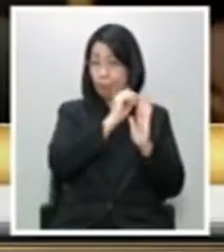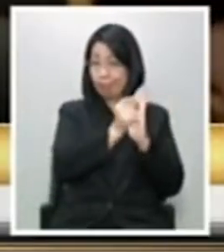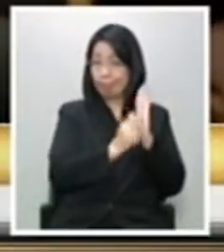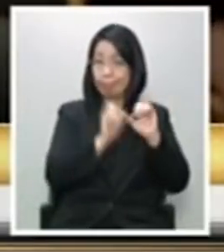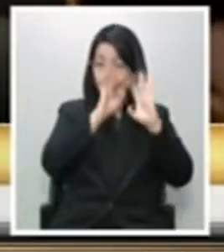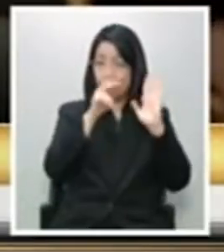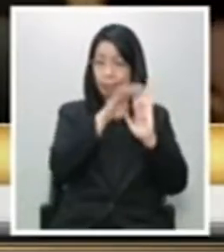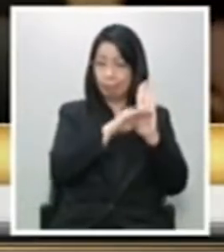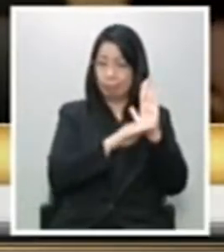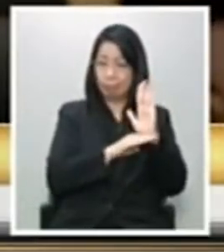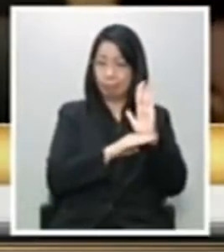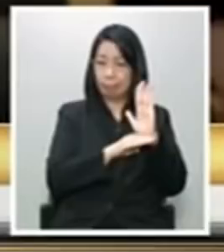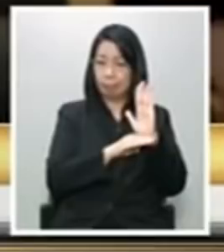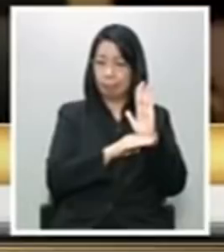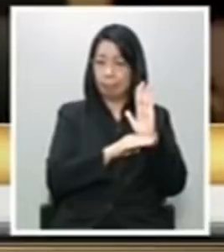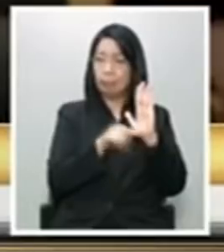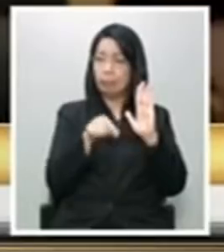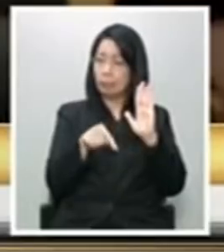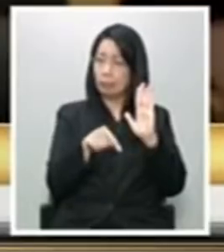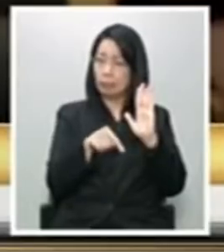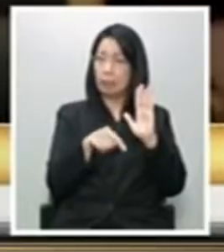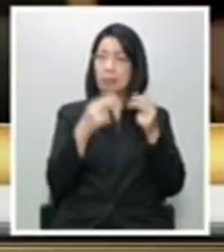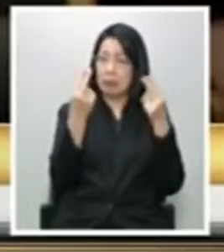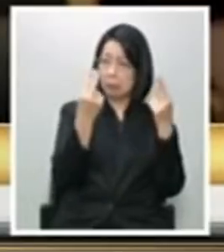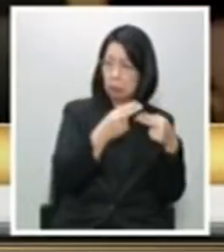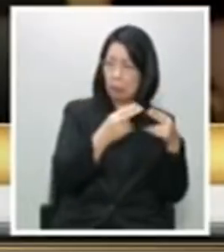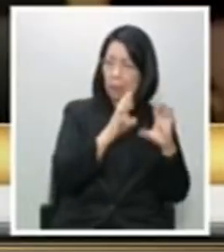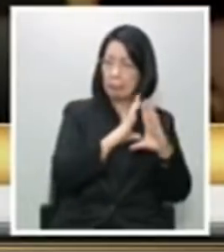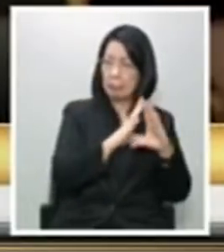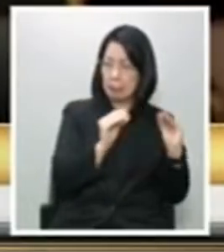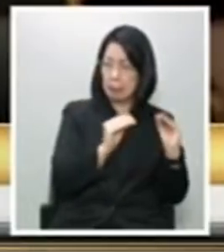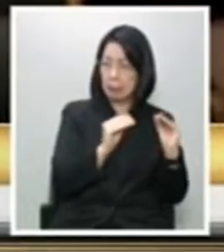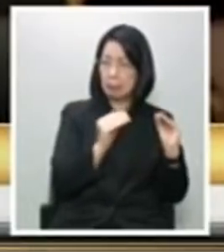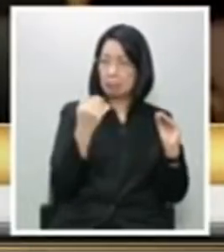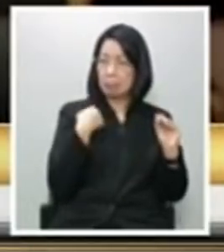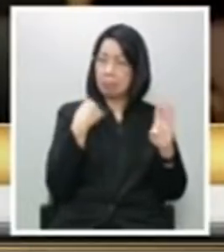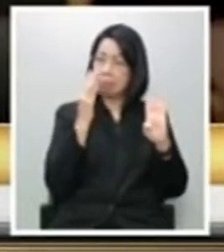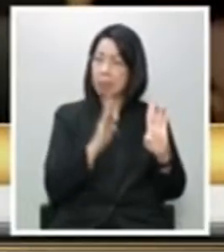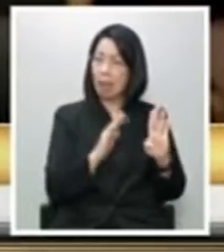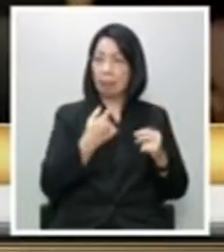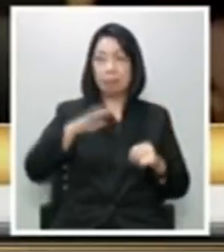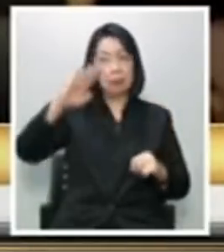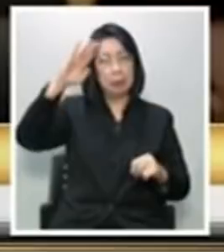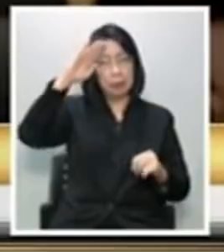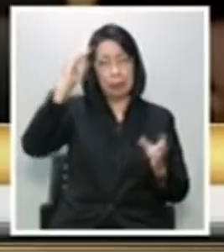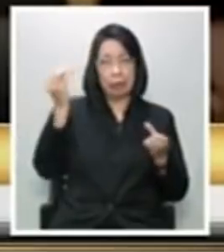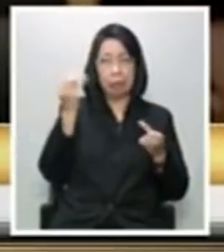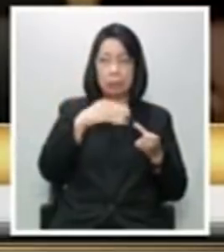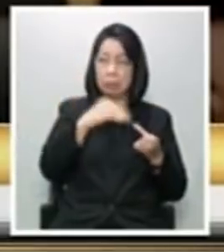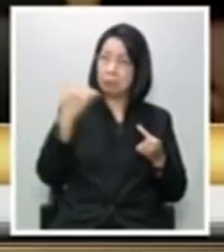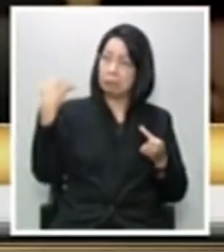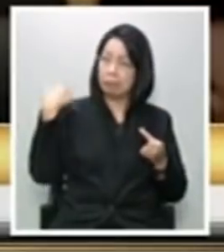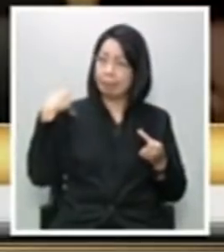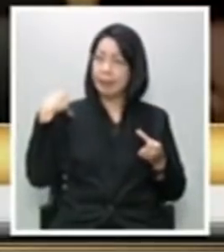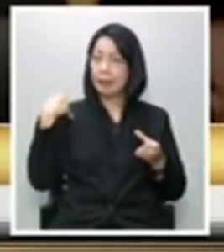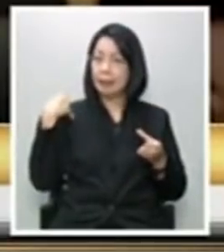ามีกลิ่นอายของความเป็นสงครามเย็นมีสไตล์ที่เหมือนทหารและมีอาจ